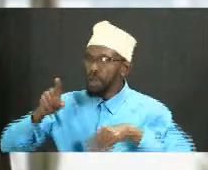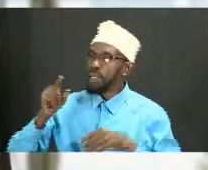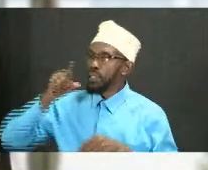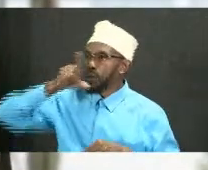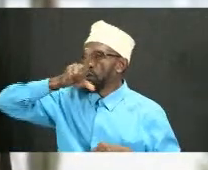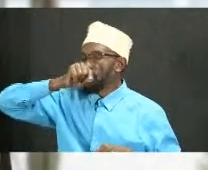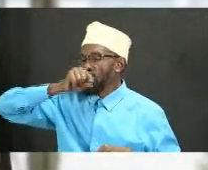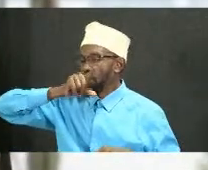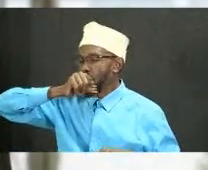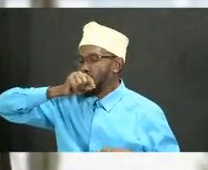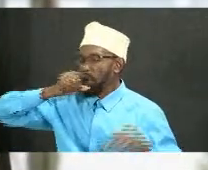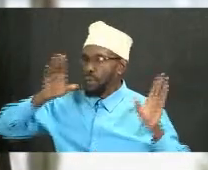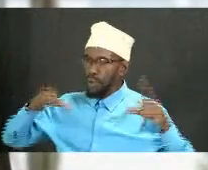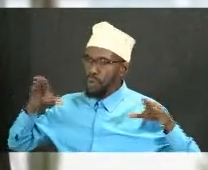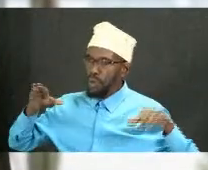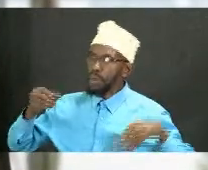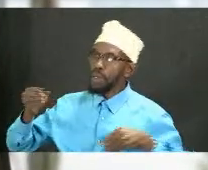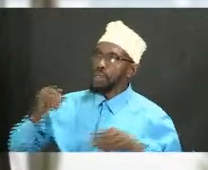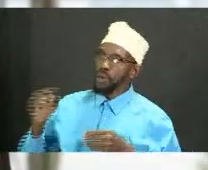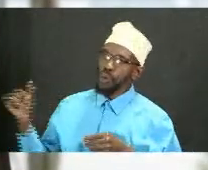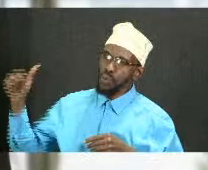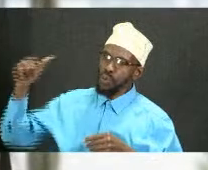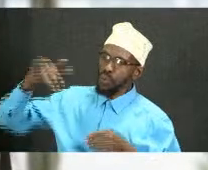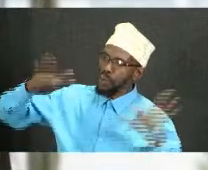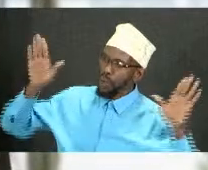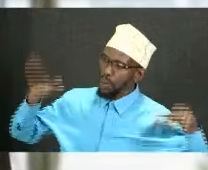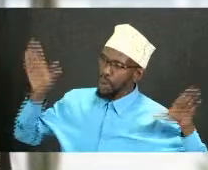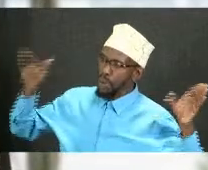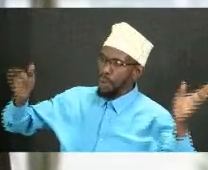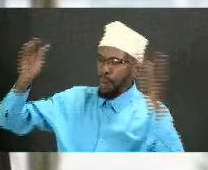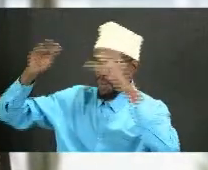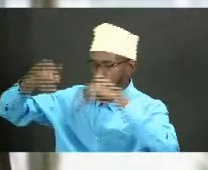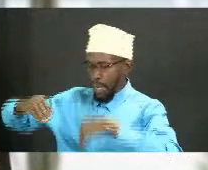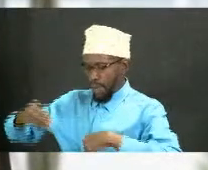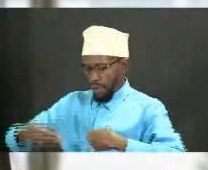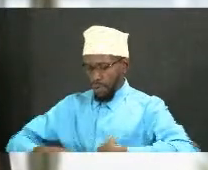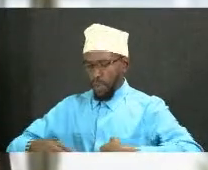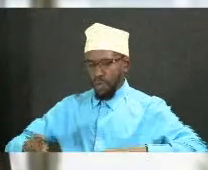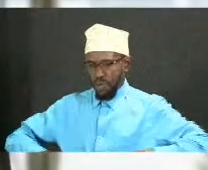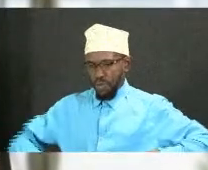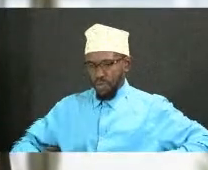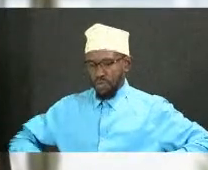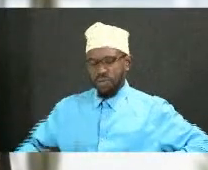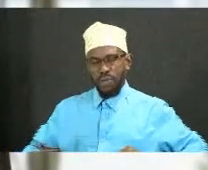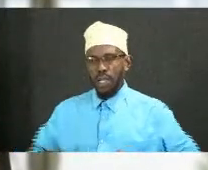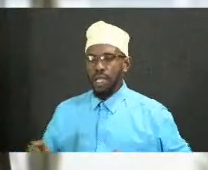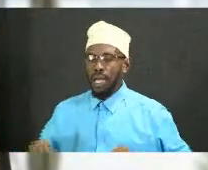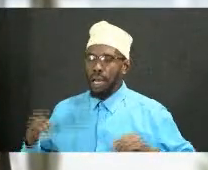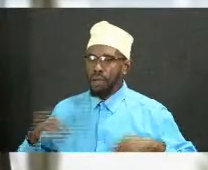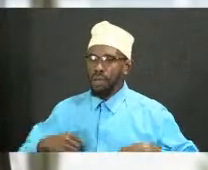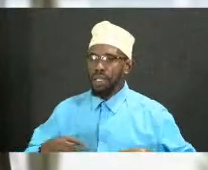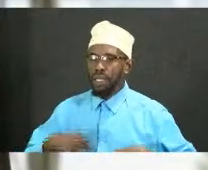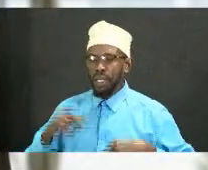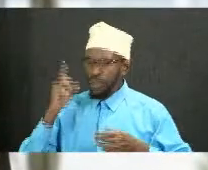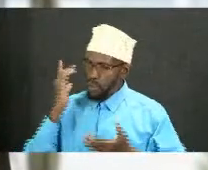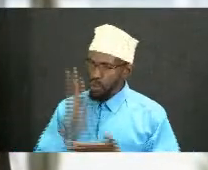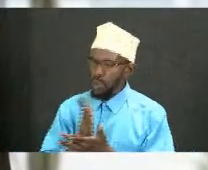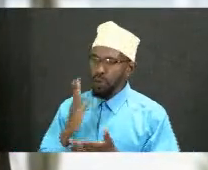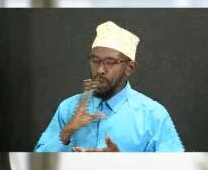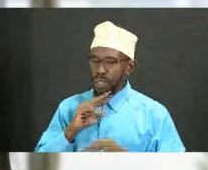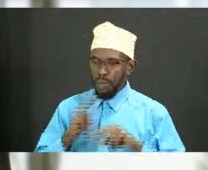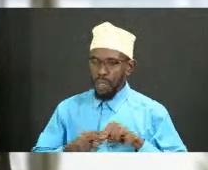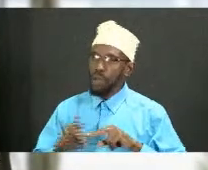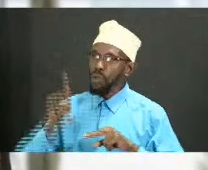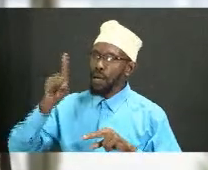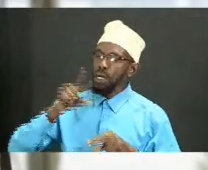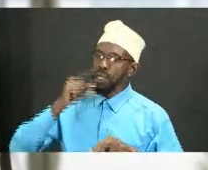kama yarzuqut tayra taghdu khimasan wa ta'udu bitana. Kwamba lau sisi tutamtegemea Mwenyezi Mungu Subhanahu wa Ta'ala haki ya